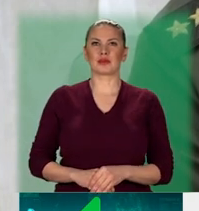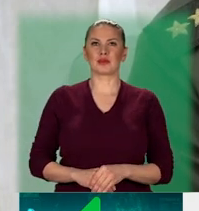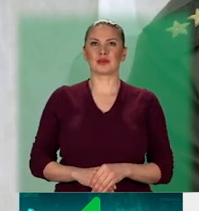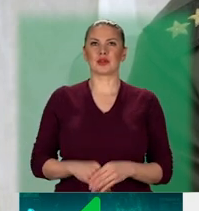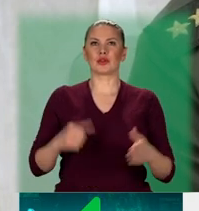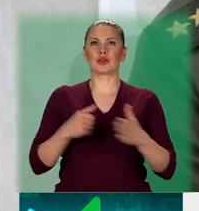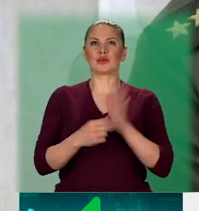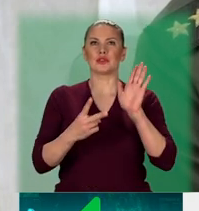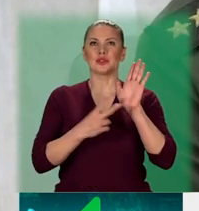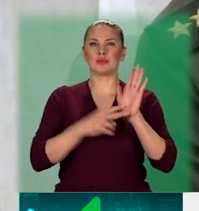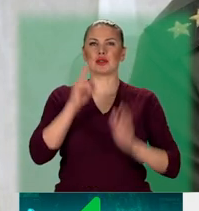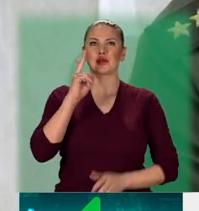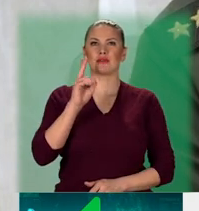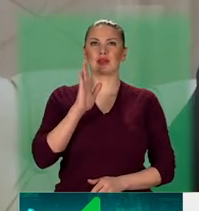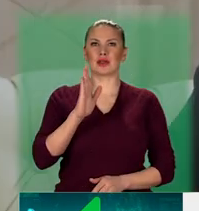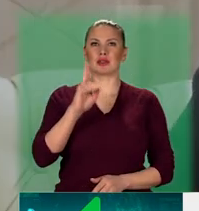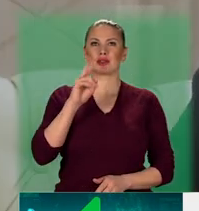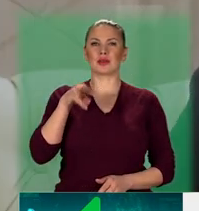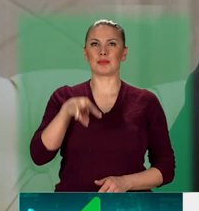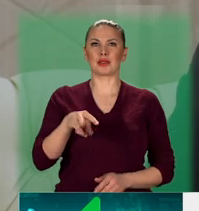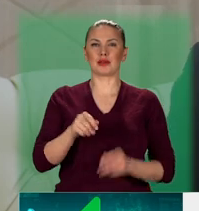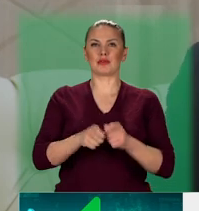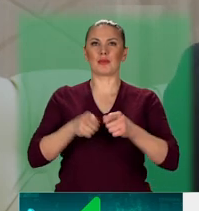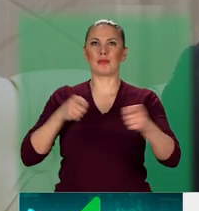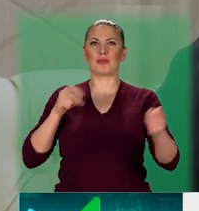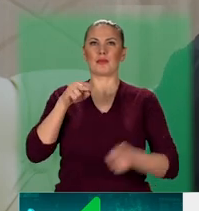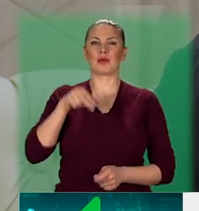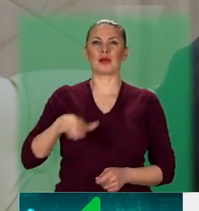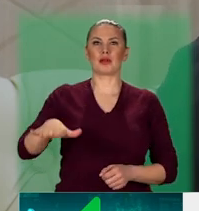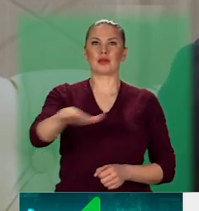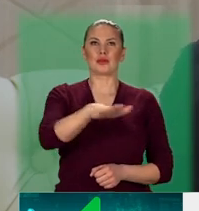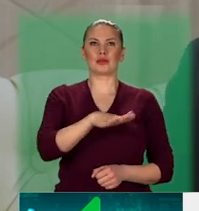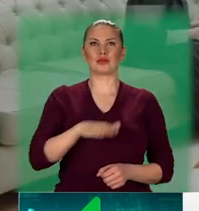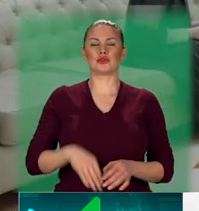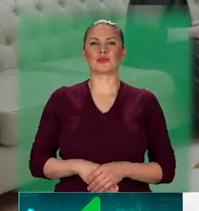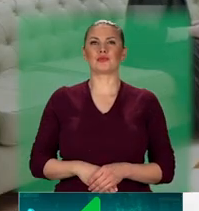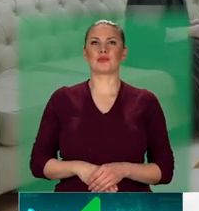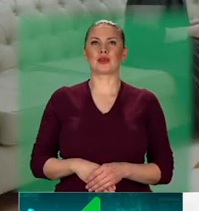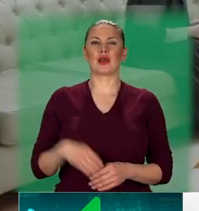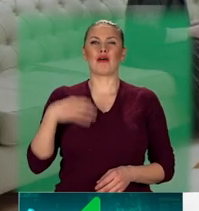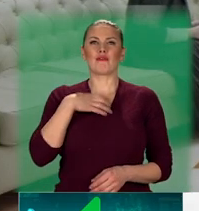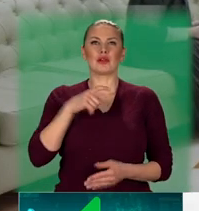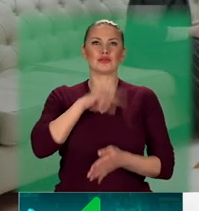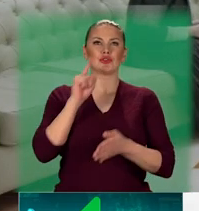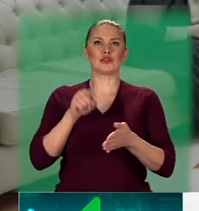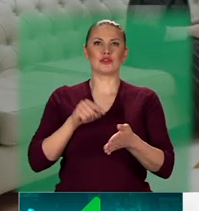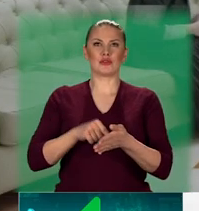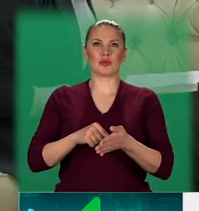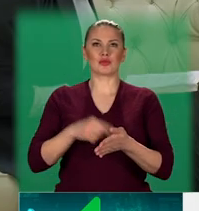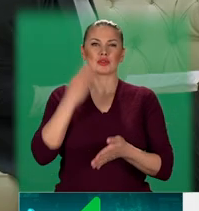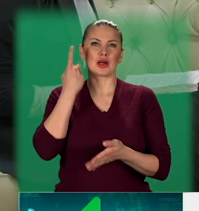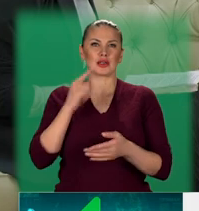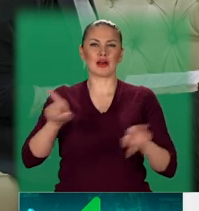обеззаразить до 7 квадратных километров площади. Волнующий вопрос, когда же восстановится учебный процесс у школьников, наконец нашел свое